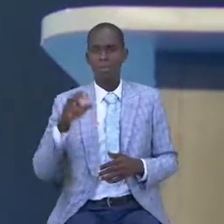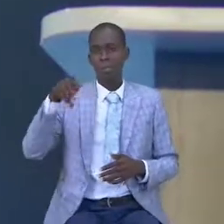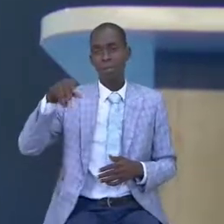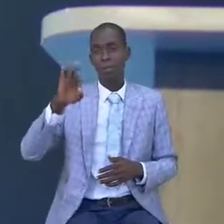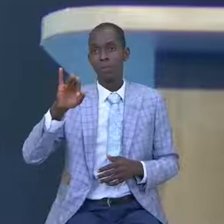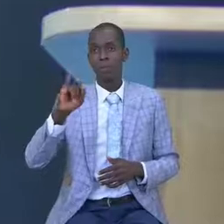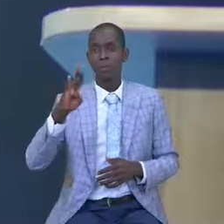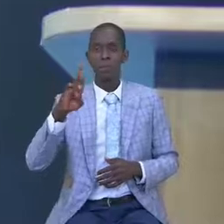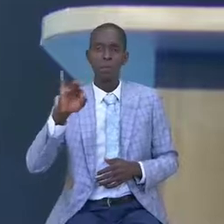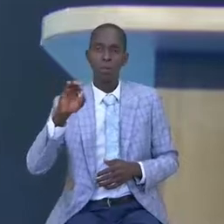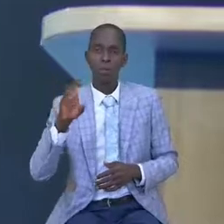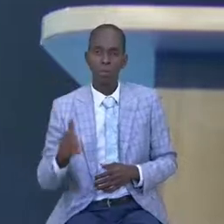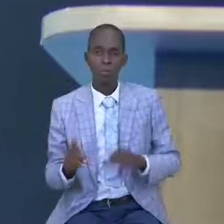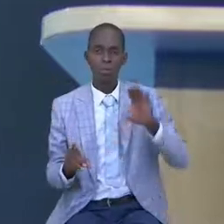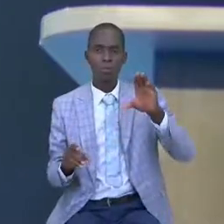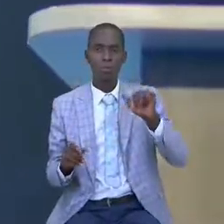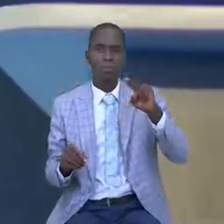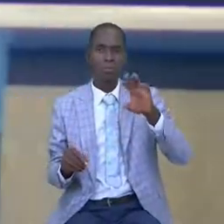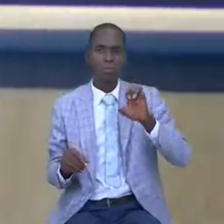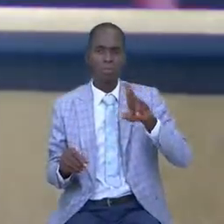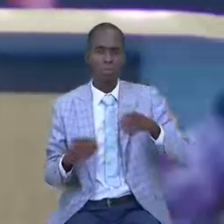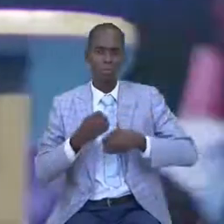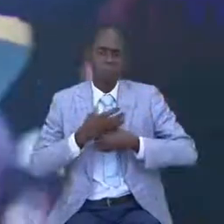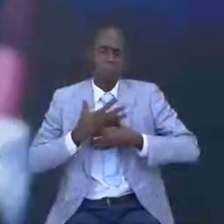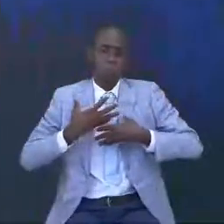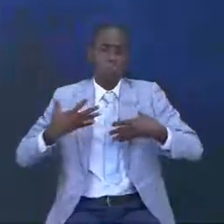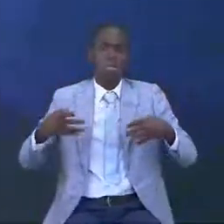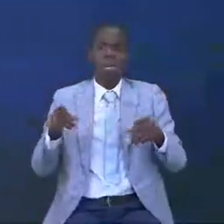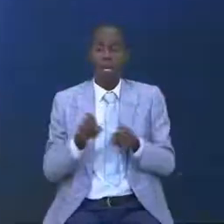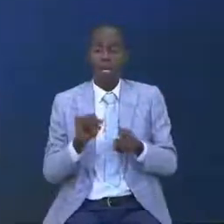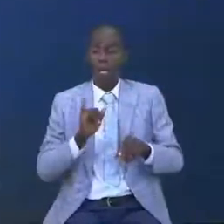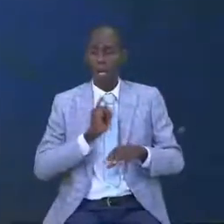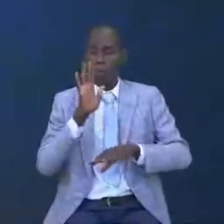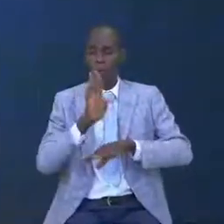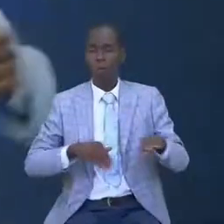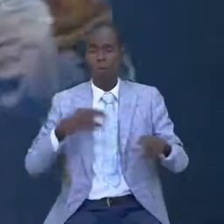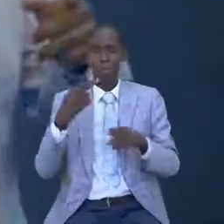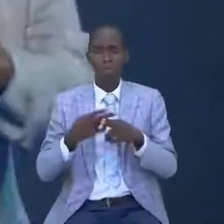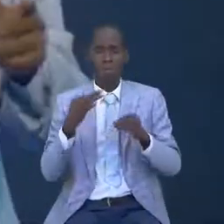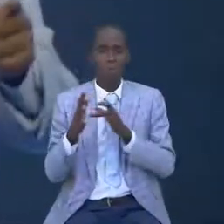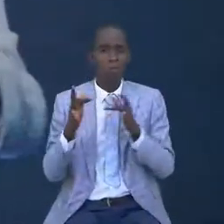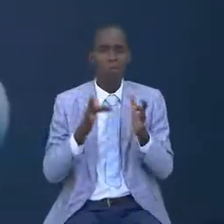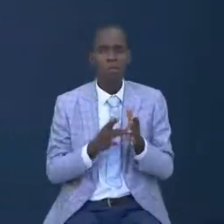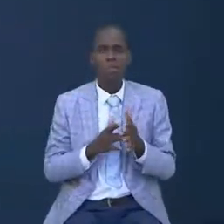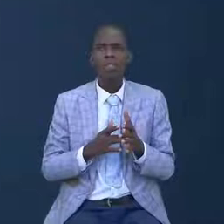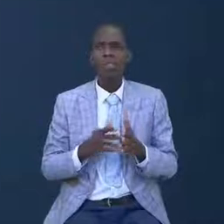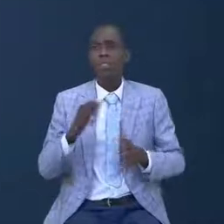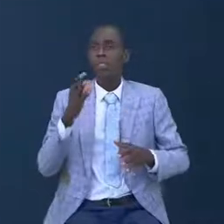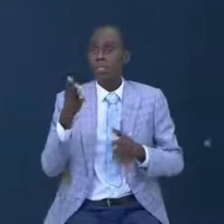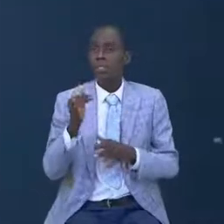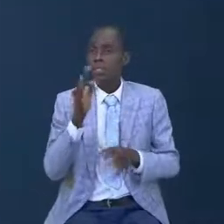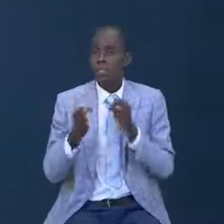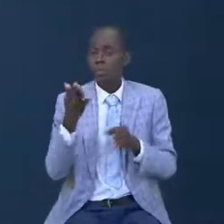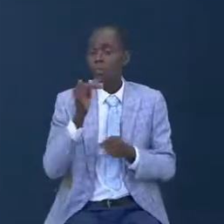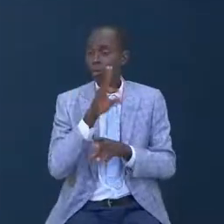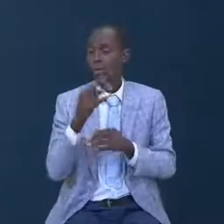ventre, dans ton corps, l'herpès, le fibrome, le cancer, la tumeur, comme je mentionne